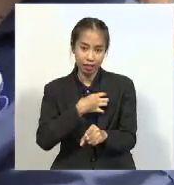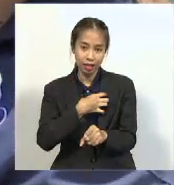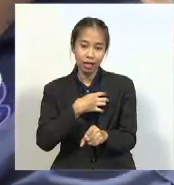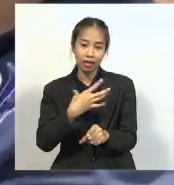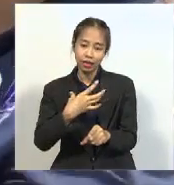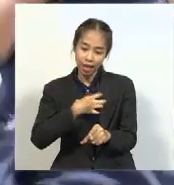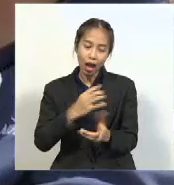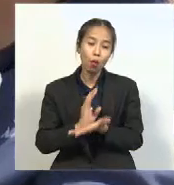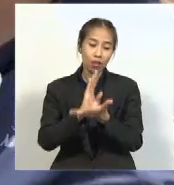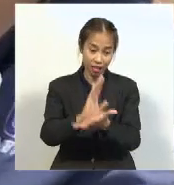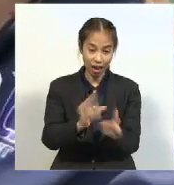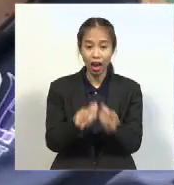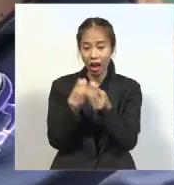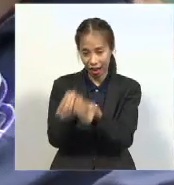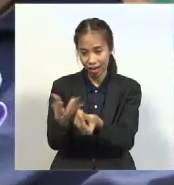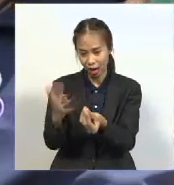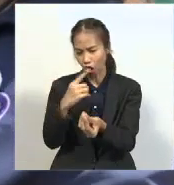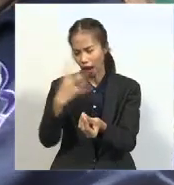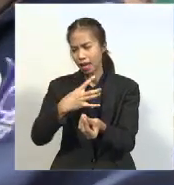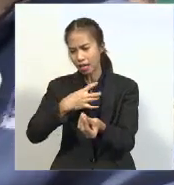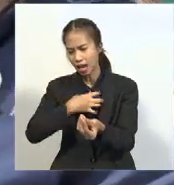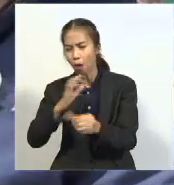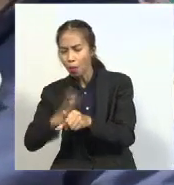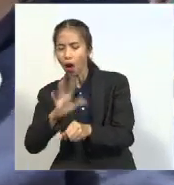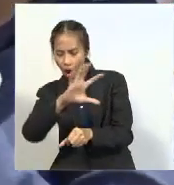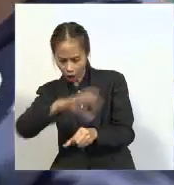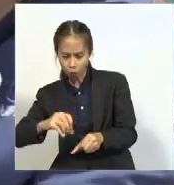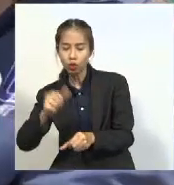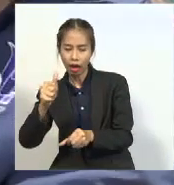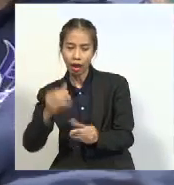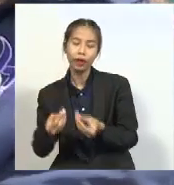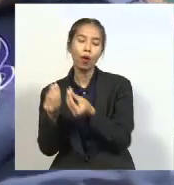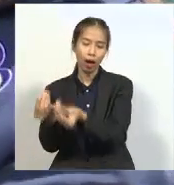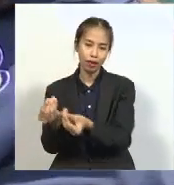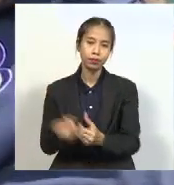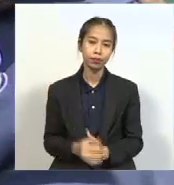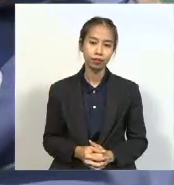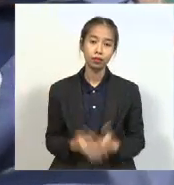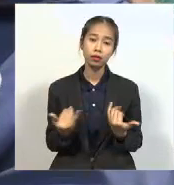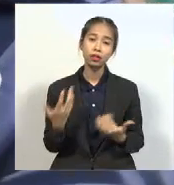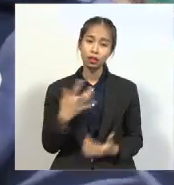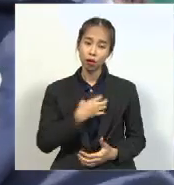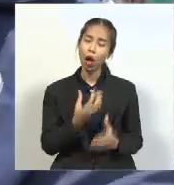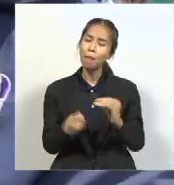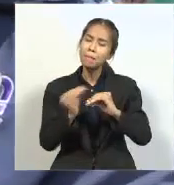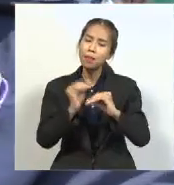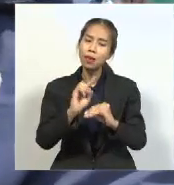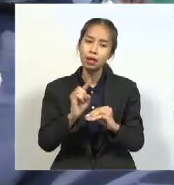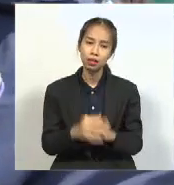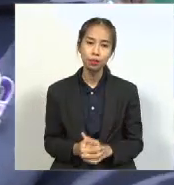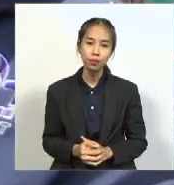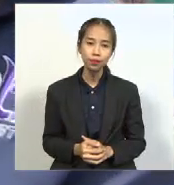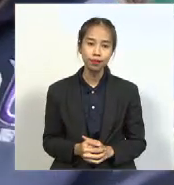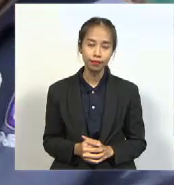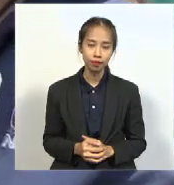ตว์จากเราไปบริจาคต่อได้อีก ครับ อ๋ อครับ ใช่ค่ะซึ่งตอนนี้เรายังมีขาดแคลนอะไรอีกไหมคะ คือตอนนี้นะครับใน